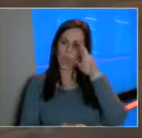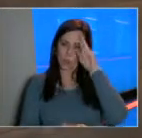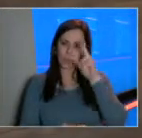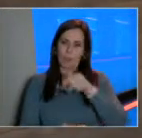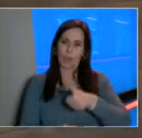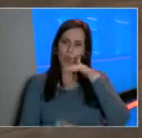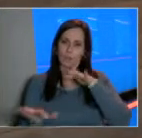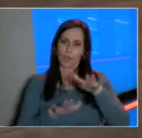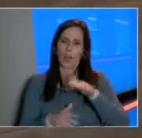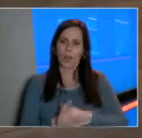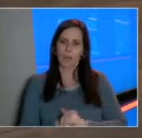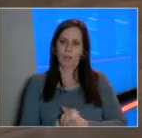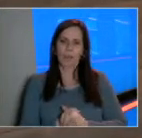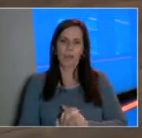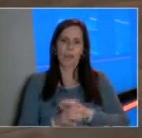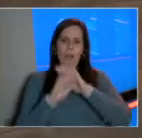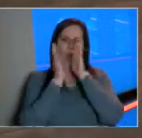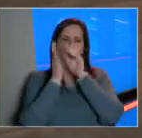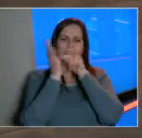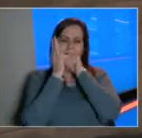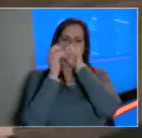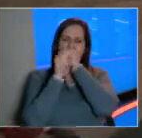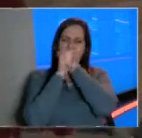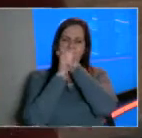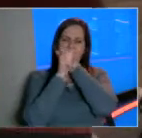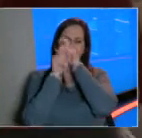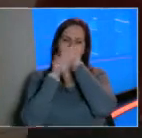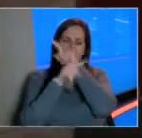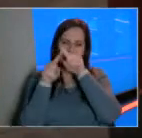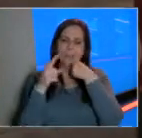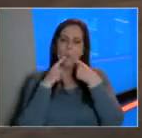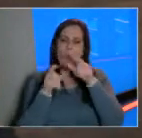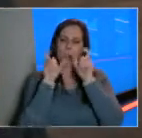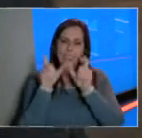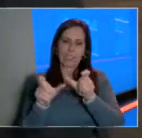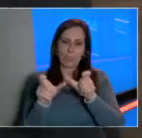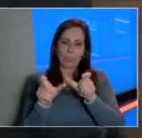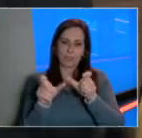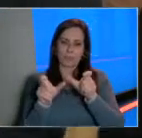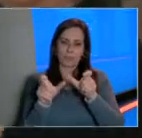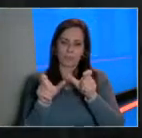לליכוד ולראש הממשלה כמובן, הכל בכדי כמובן להסיר, לדון בחסינותו,